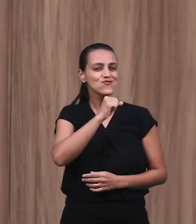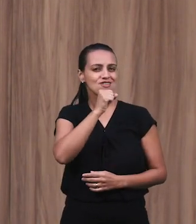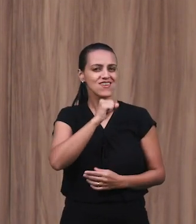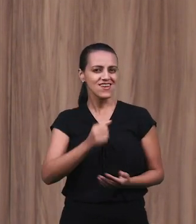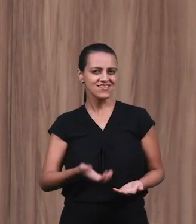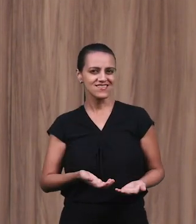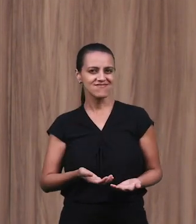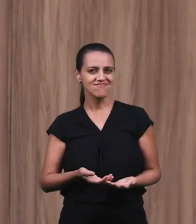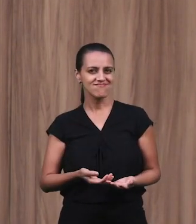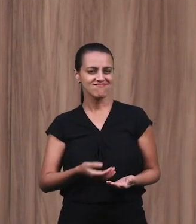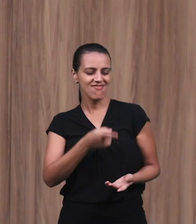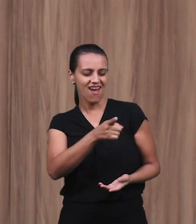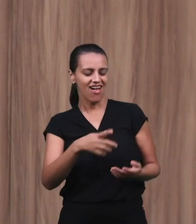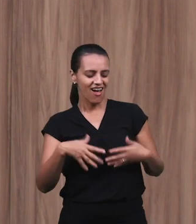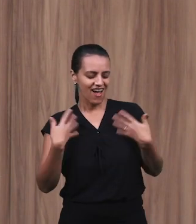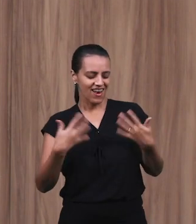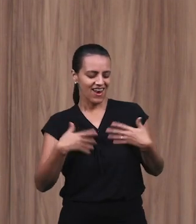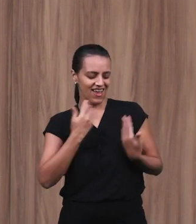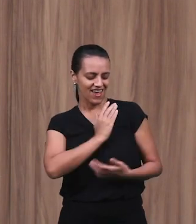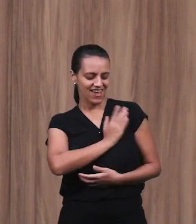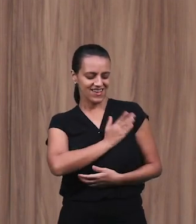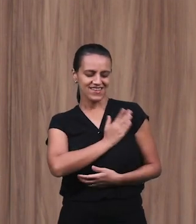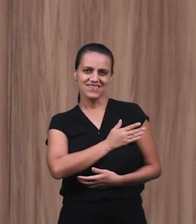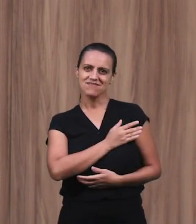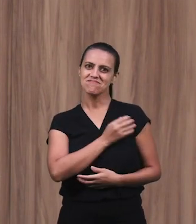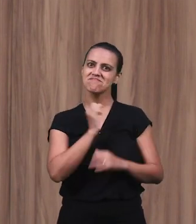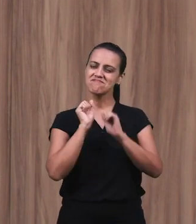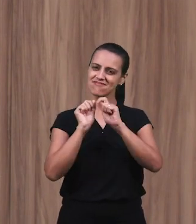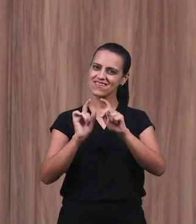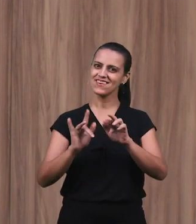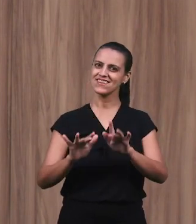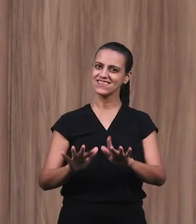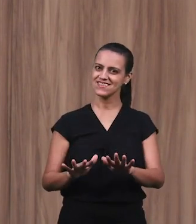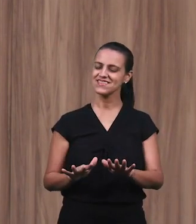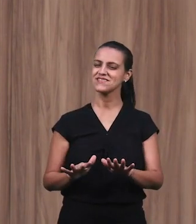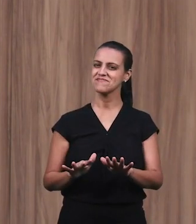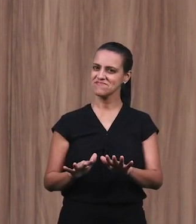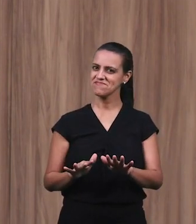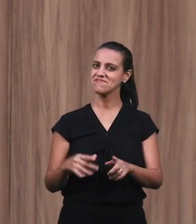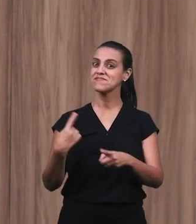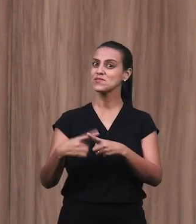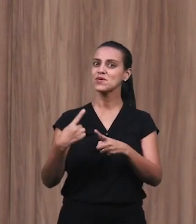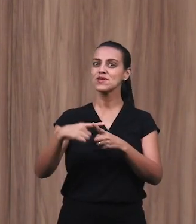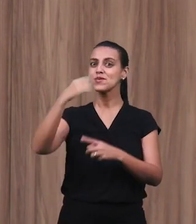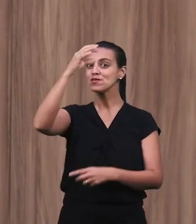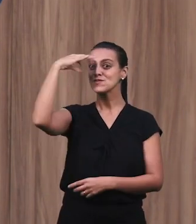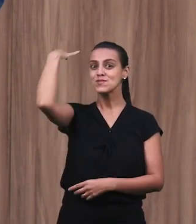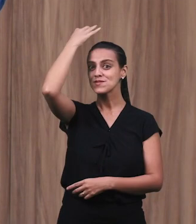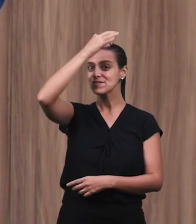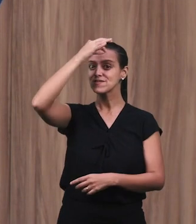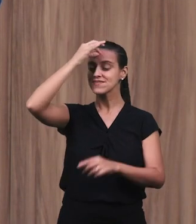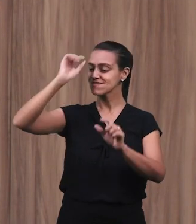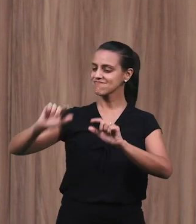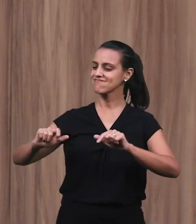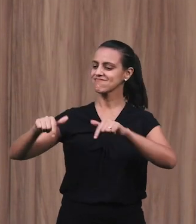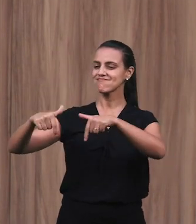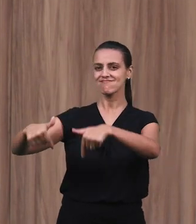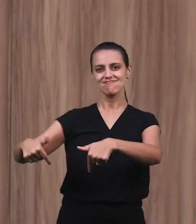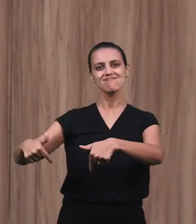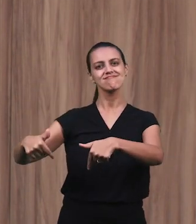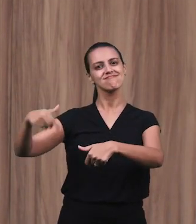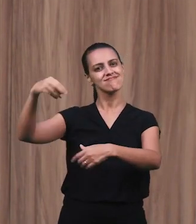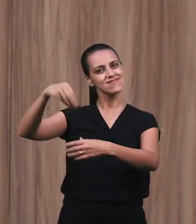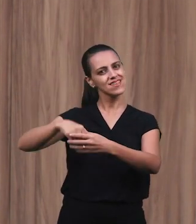âgées. Cela pour réjouir leur cœur. Quelle bénédiction! Et cela, c'est ce que le Saint-Esprit fait dans la